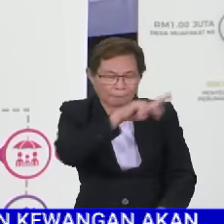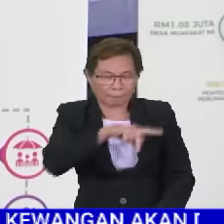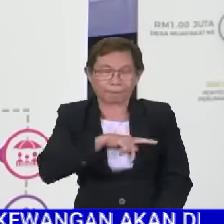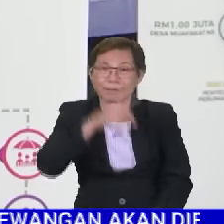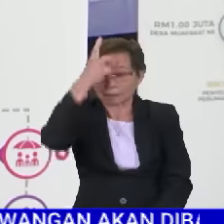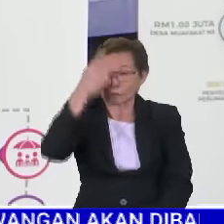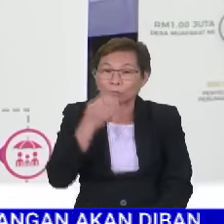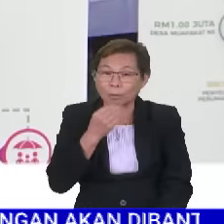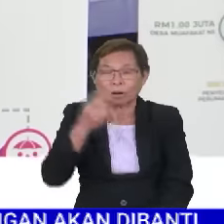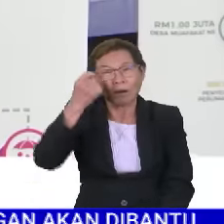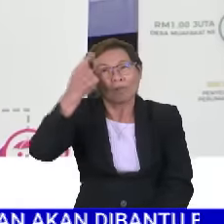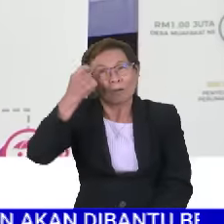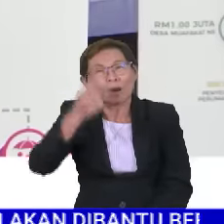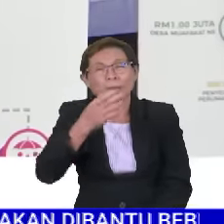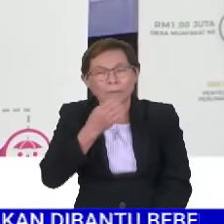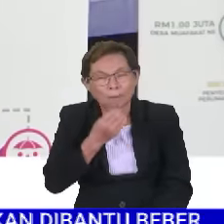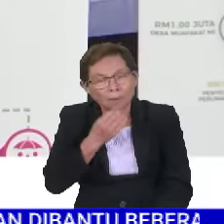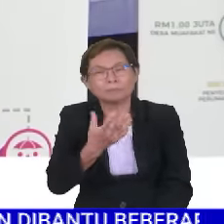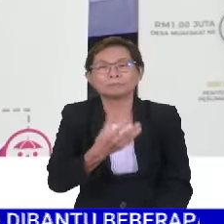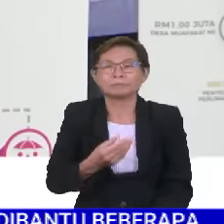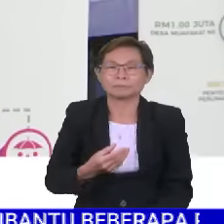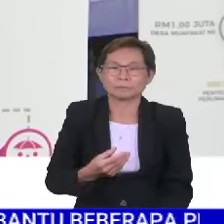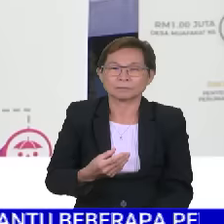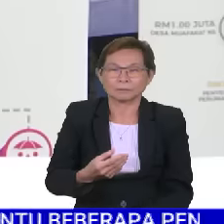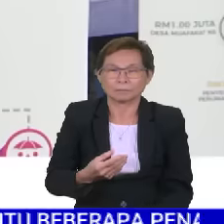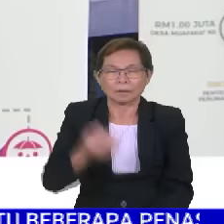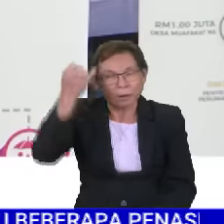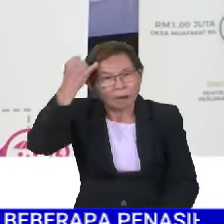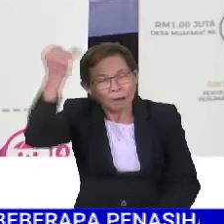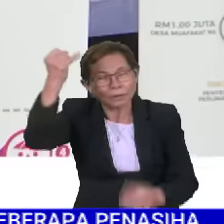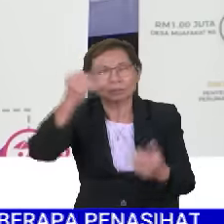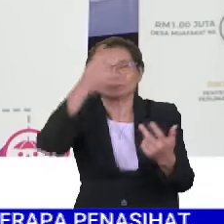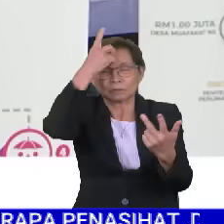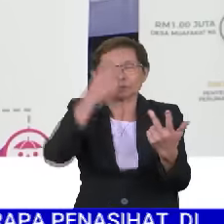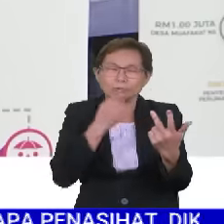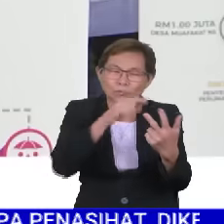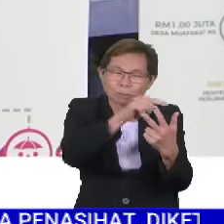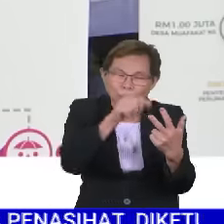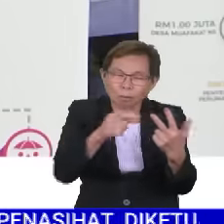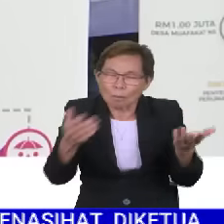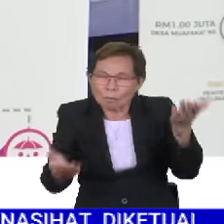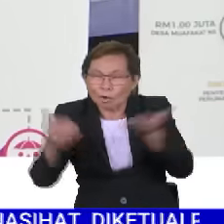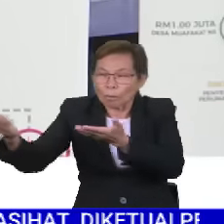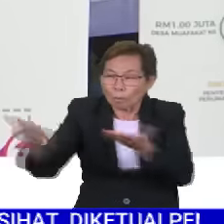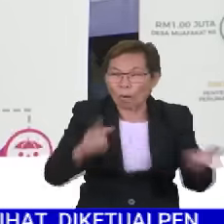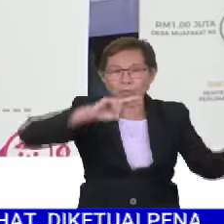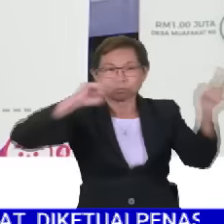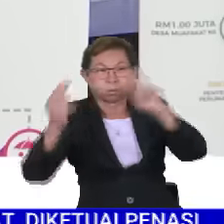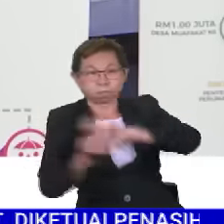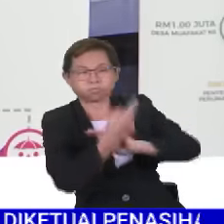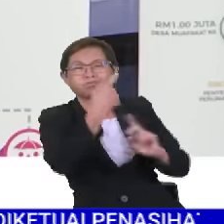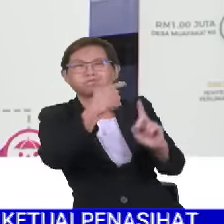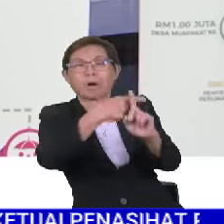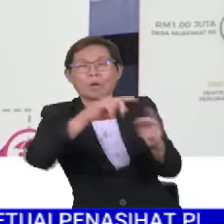dia, kefahaman dia, apa tu ideologi dia tu kan, mungkin dia akan membawa satu perubahan yang lebih